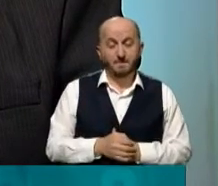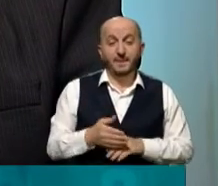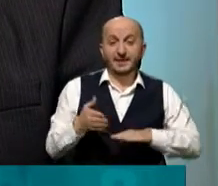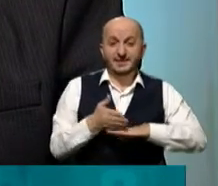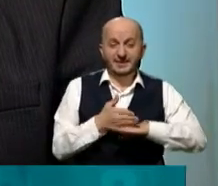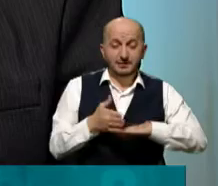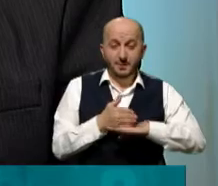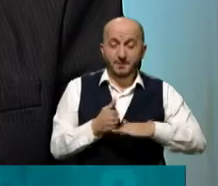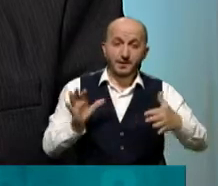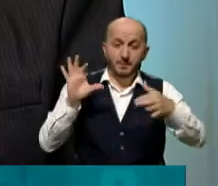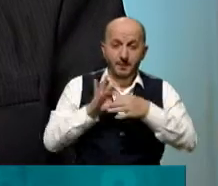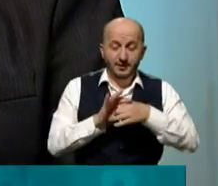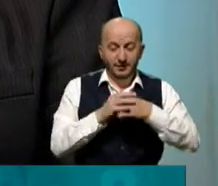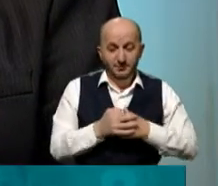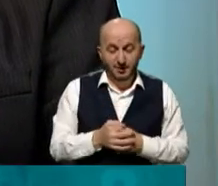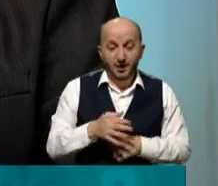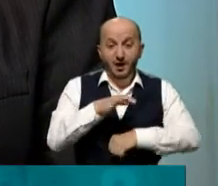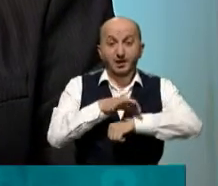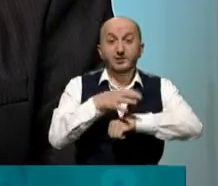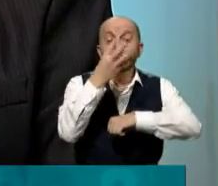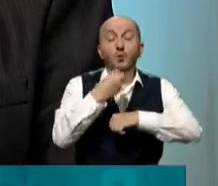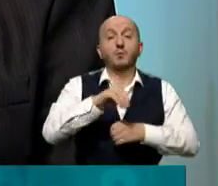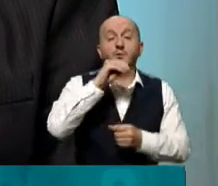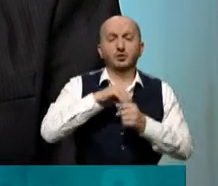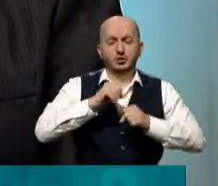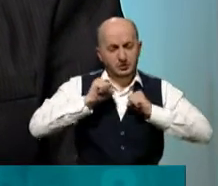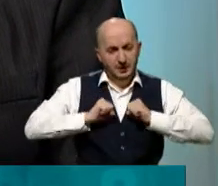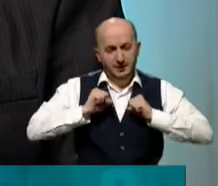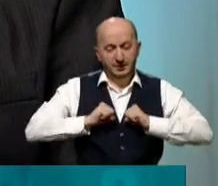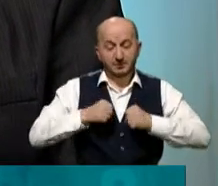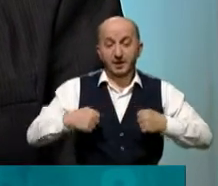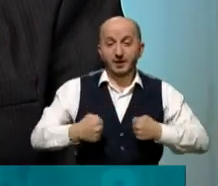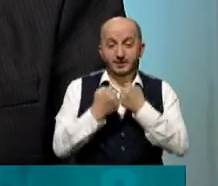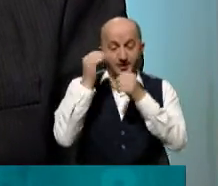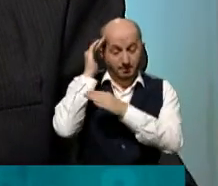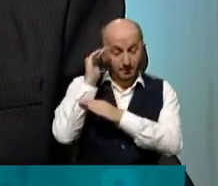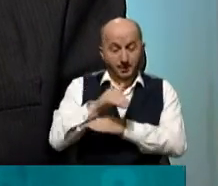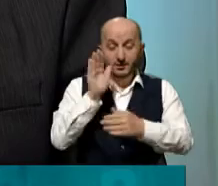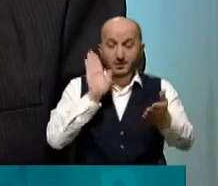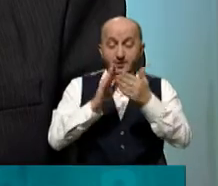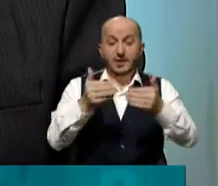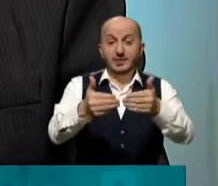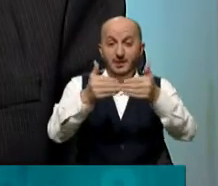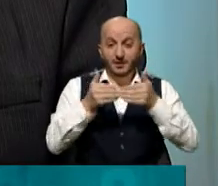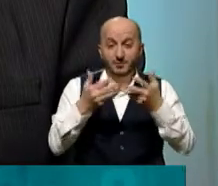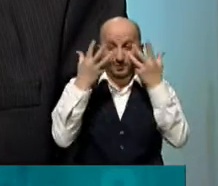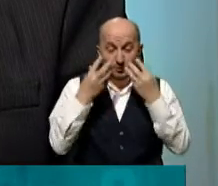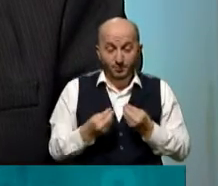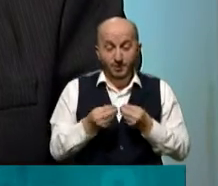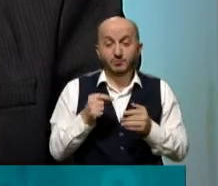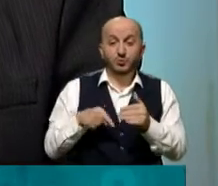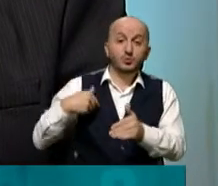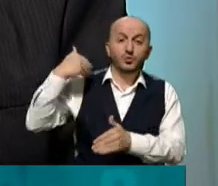sebeplere tevessül etmek, yani hasta olmamak için gayret etmek, kaza belalara karşı tedbirli olmak, bunun ötesinde